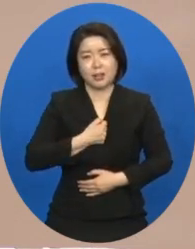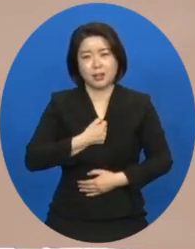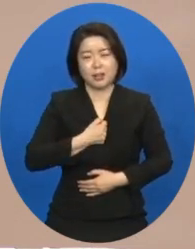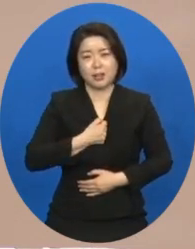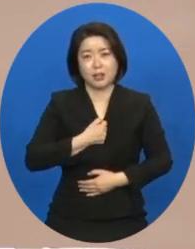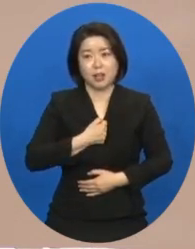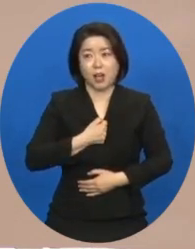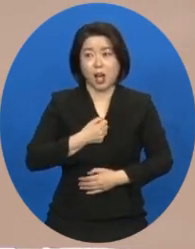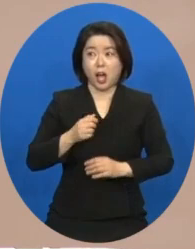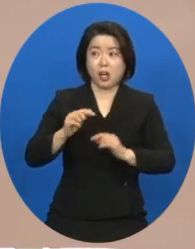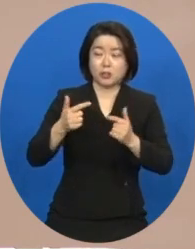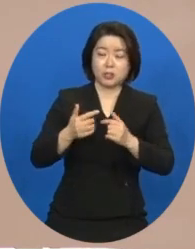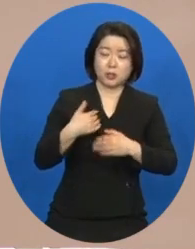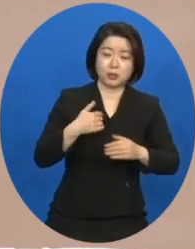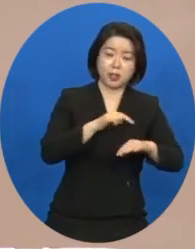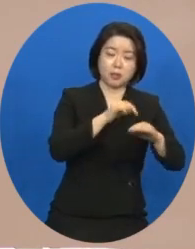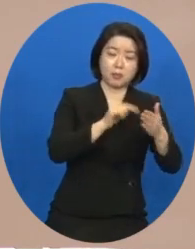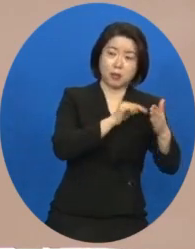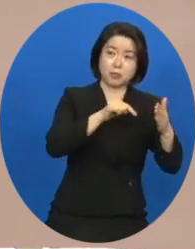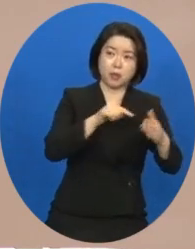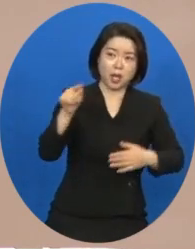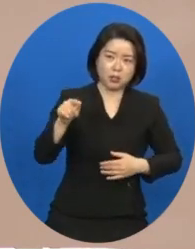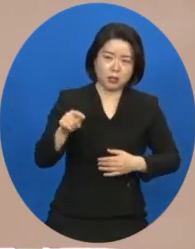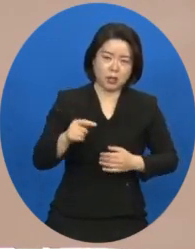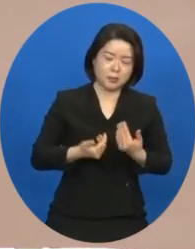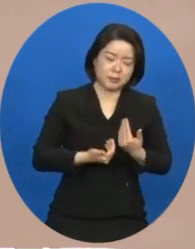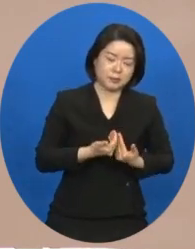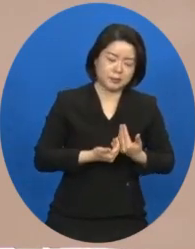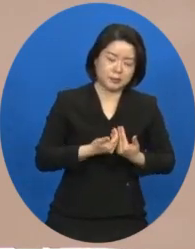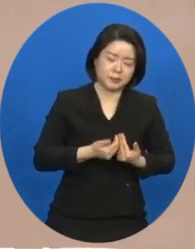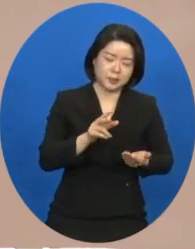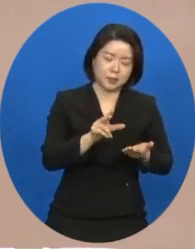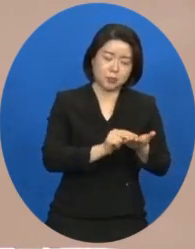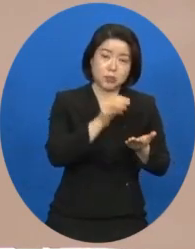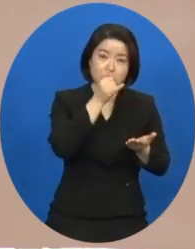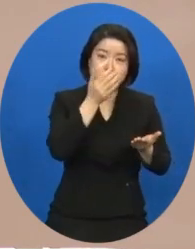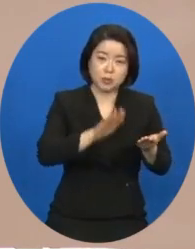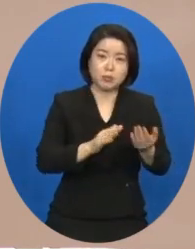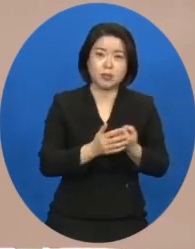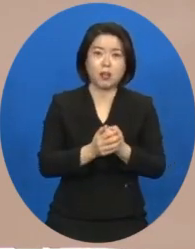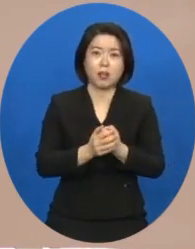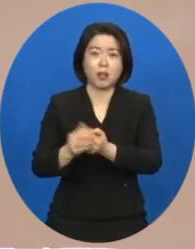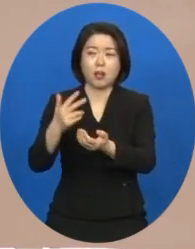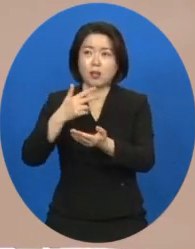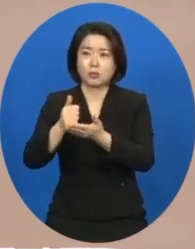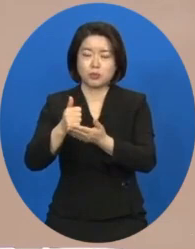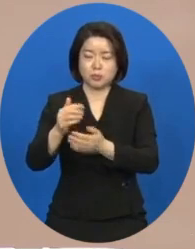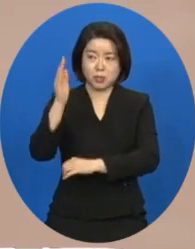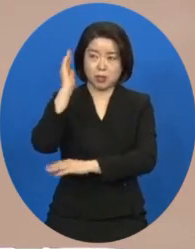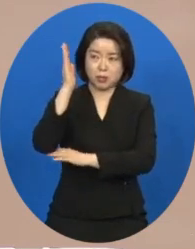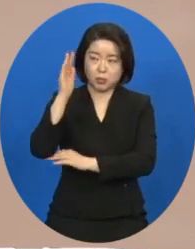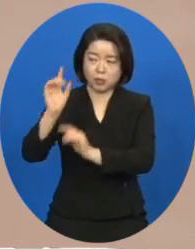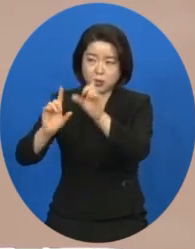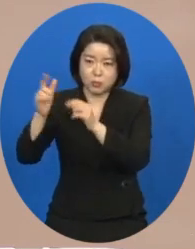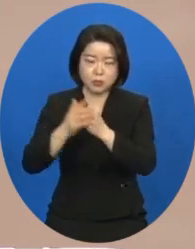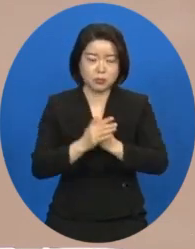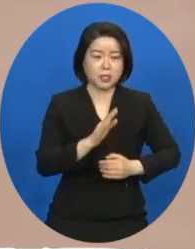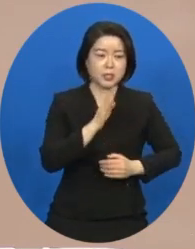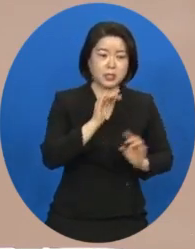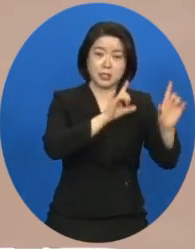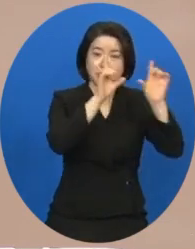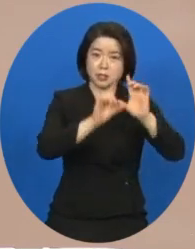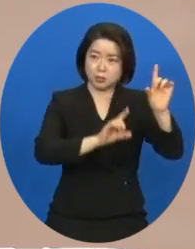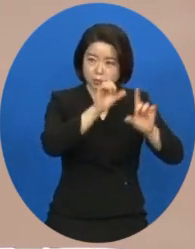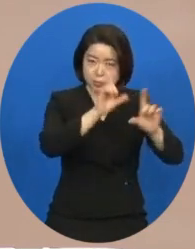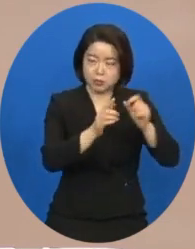그렇지 않아도 그 문제가 제 마음속에 마음에 늘 걸리는 문제였는데 설교하는 것과 실제로 사는